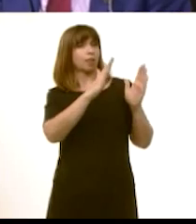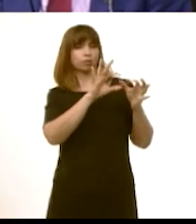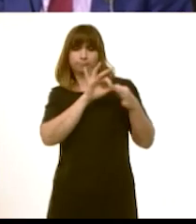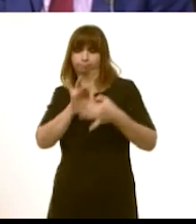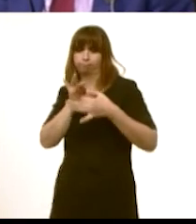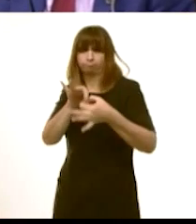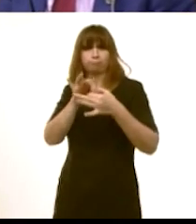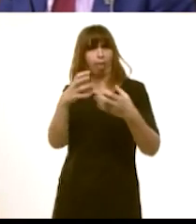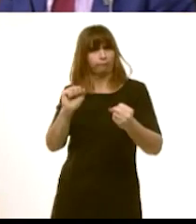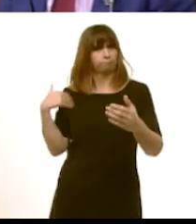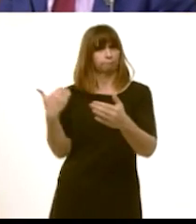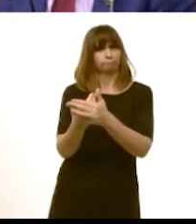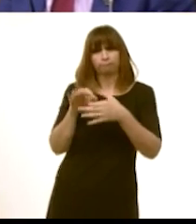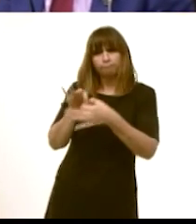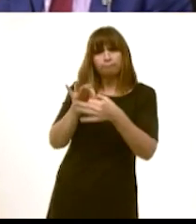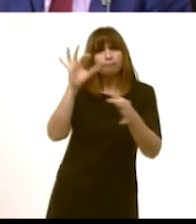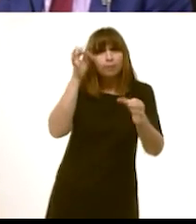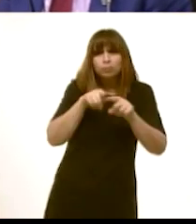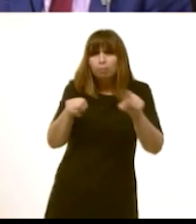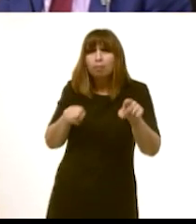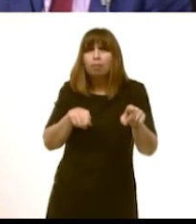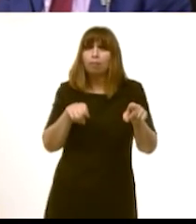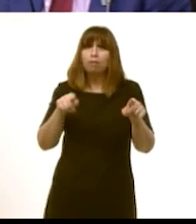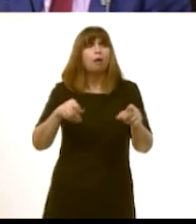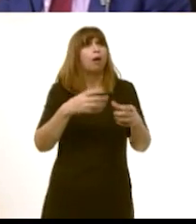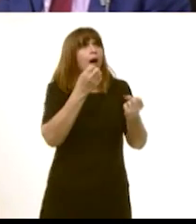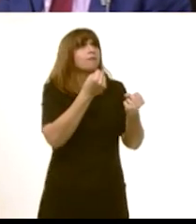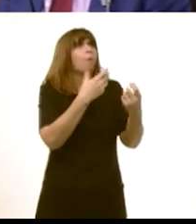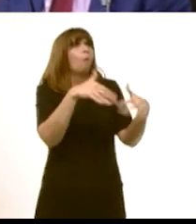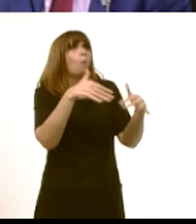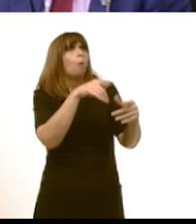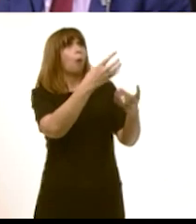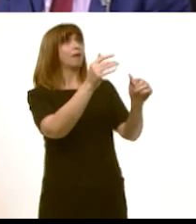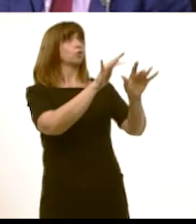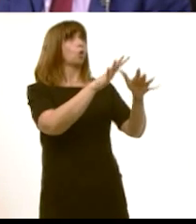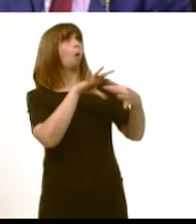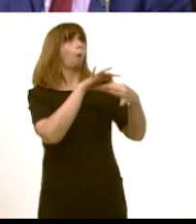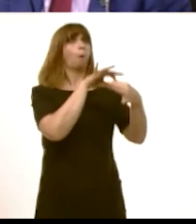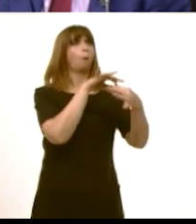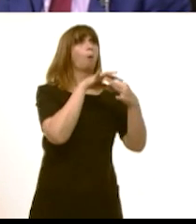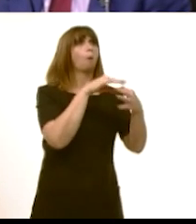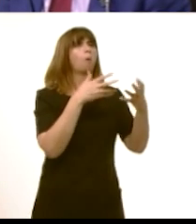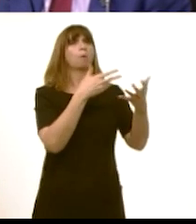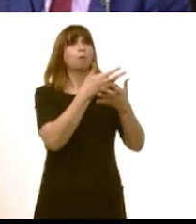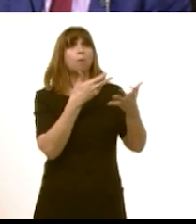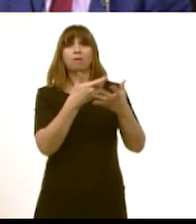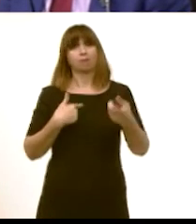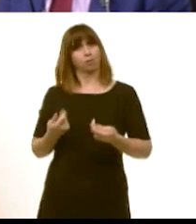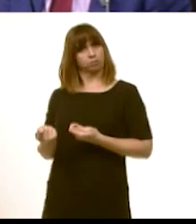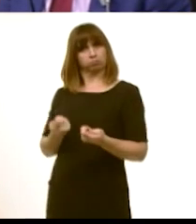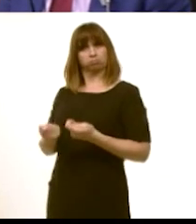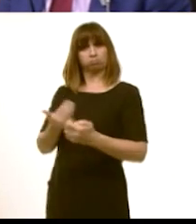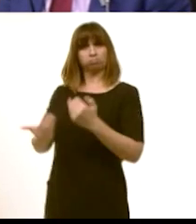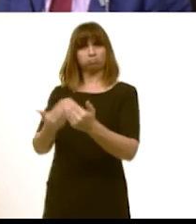Llyfrgell Genedlaethol mwyn wrth gwrs iddyn nhw i weithredu i hunain. So felly, mae'n bwysig dros ben, wrth gwrs, bod yna rwydwaith o